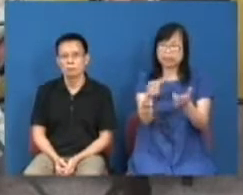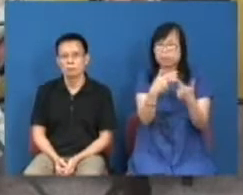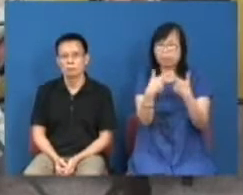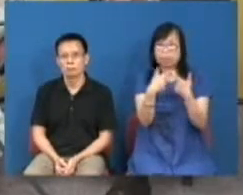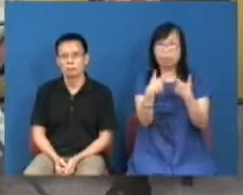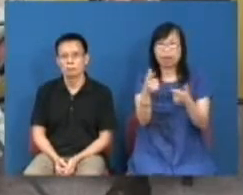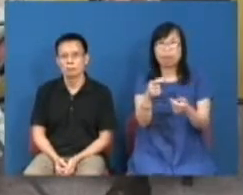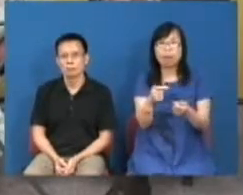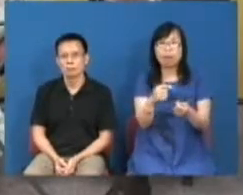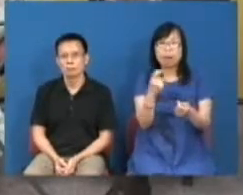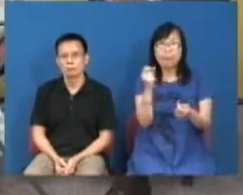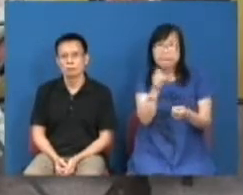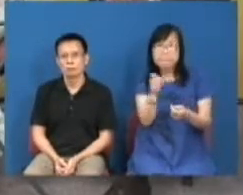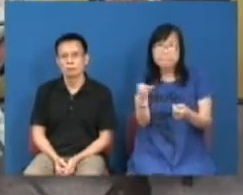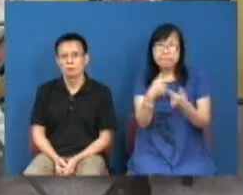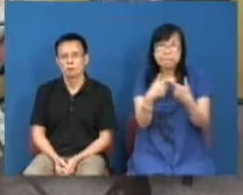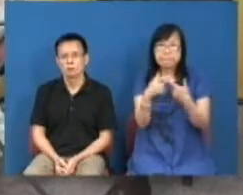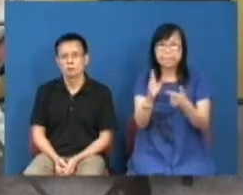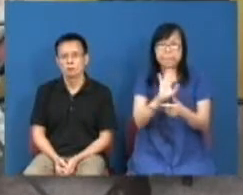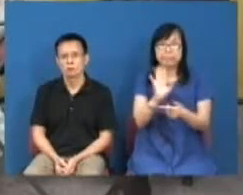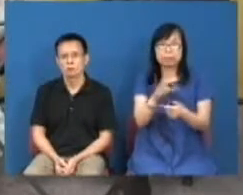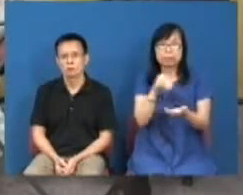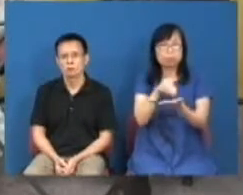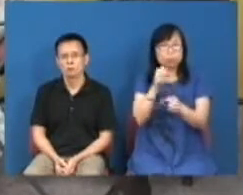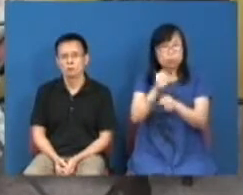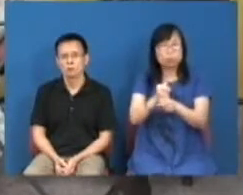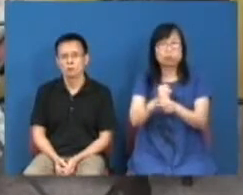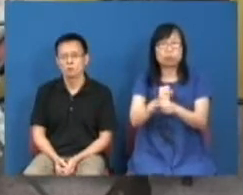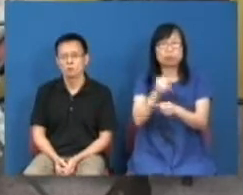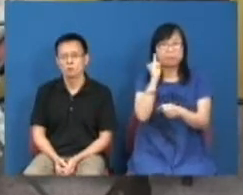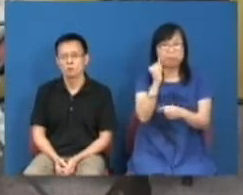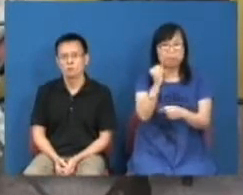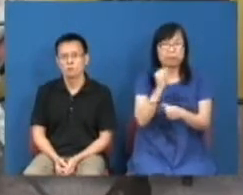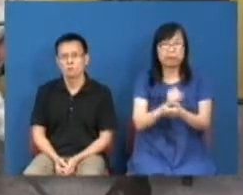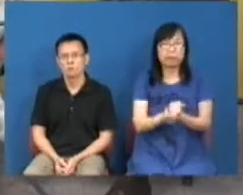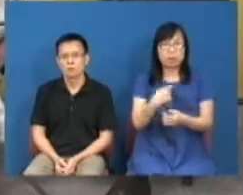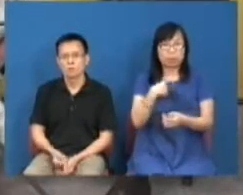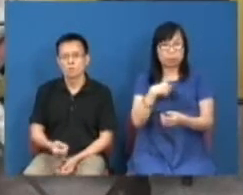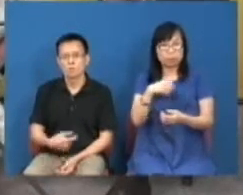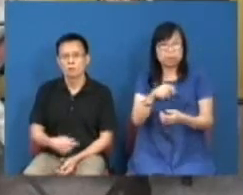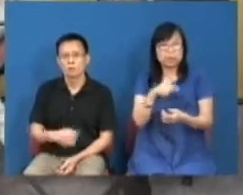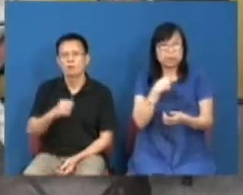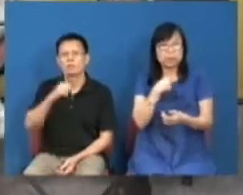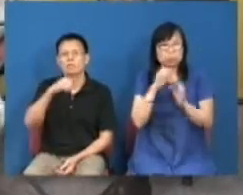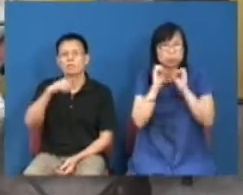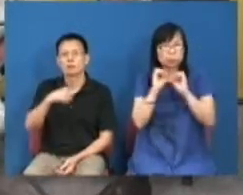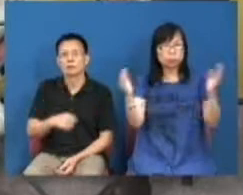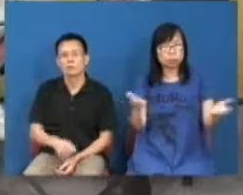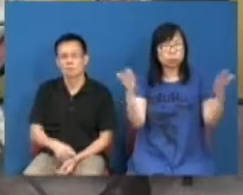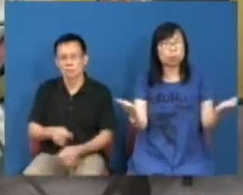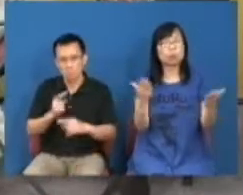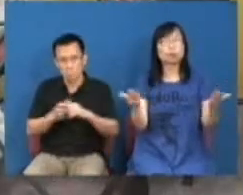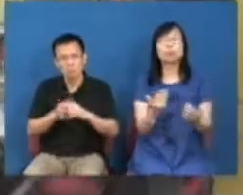商業或者民事糾紛，又並非是處理一些刑事的處理，我覺得很值得是這樣去推動咯。 值得